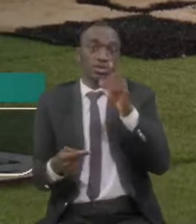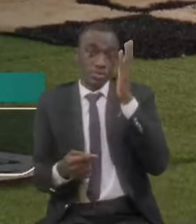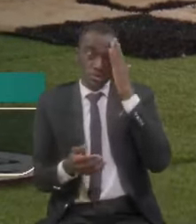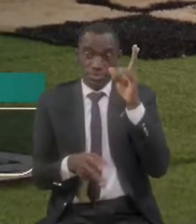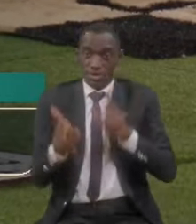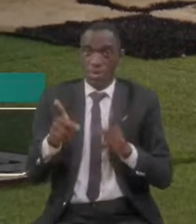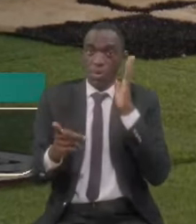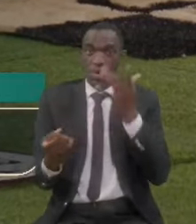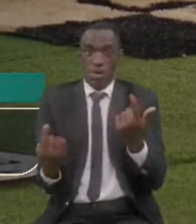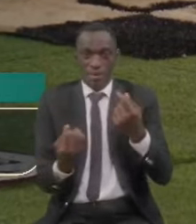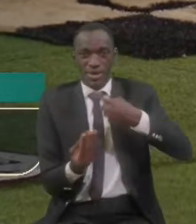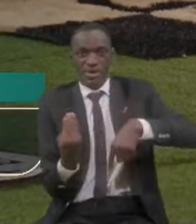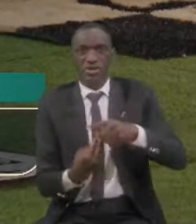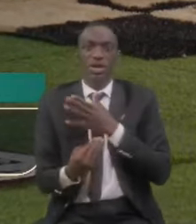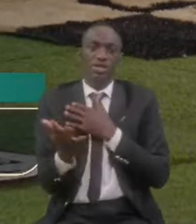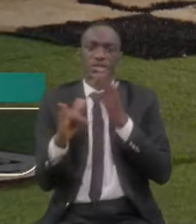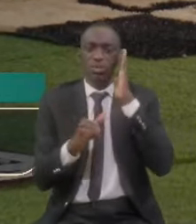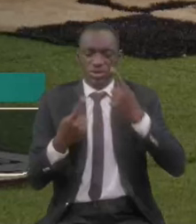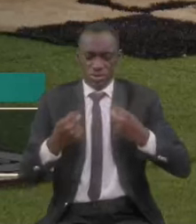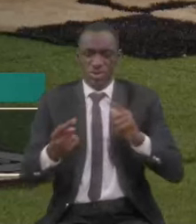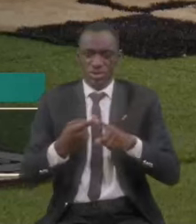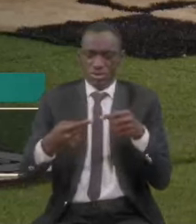autour de vous et vont essayer de vous contredire.